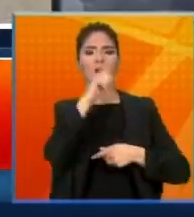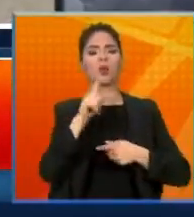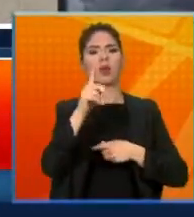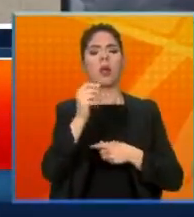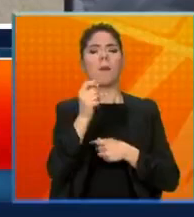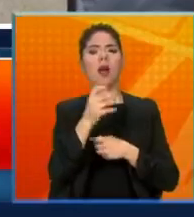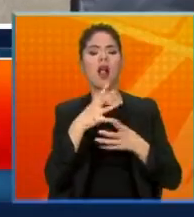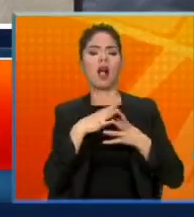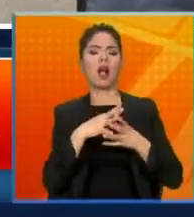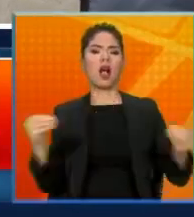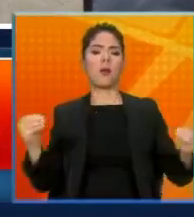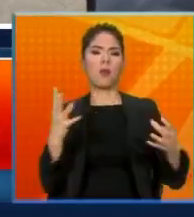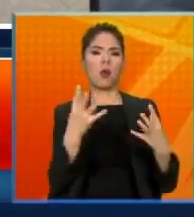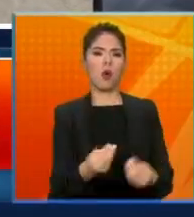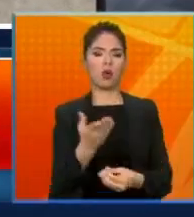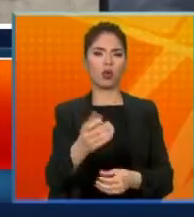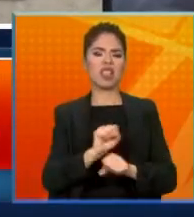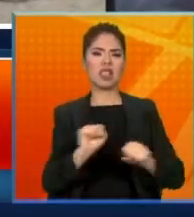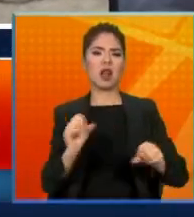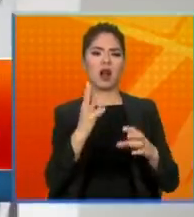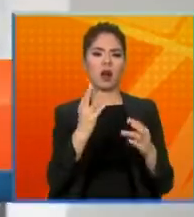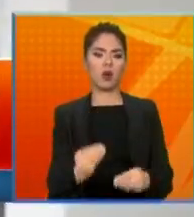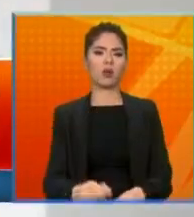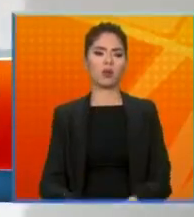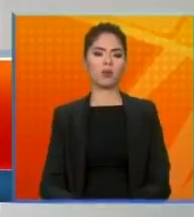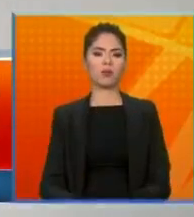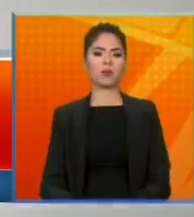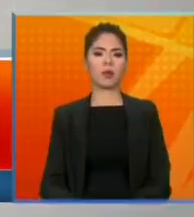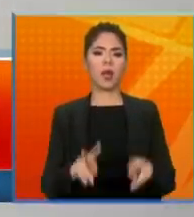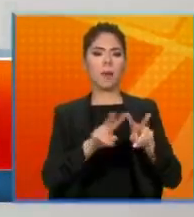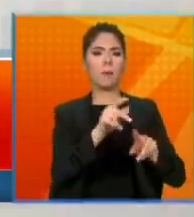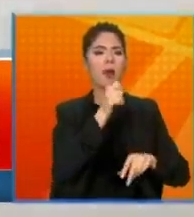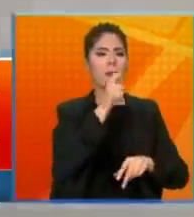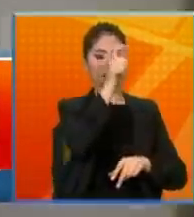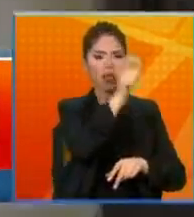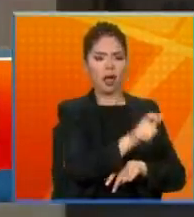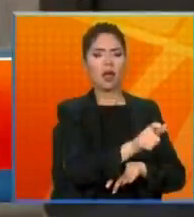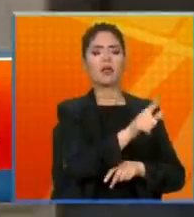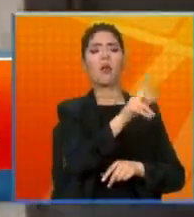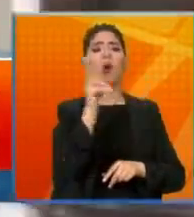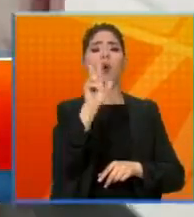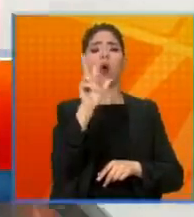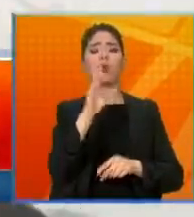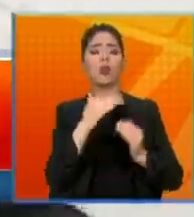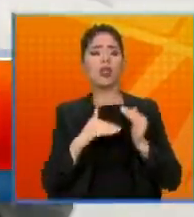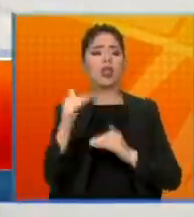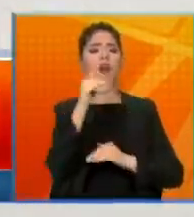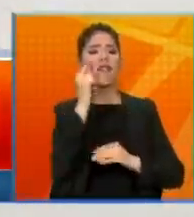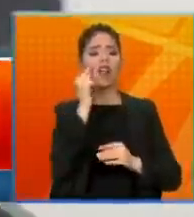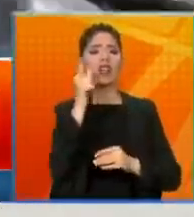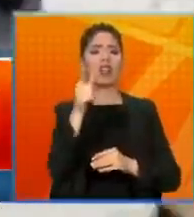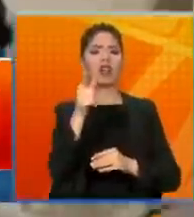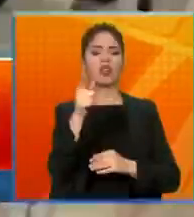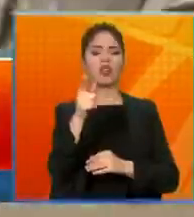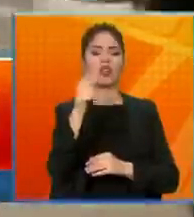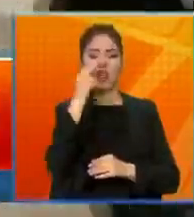uçtu. Kendisi ticaret dedi ama hayali bir ticaretmiş. Aldandık yani. Mehmet Koca Sinan 30'dan fazla kişiyi Çiftlik Bank benzeri bir yöntemle